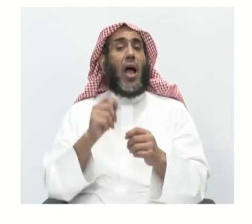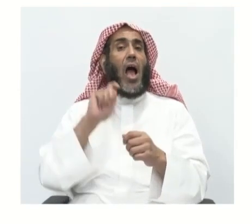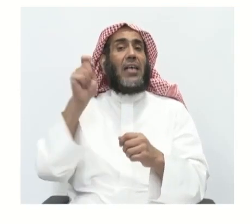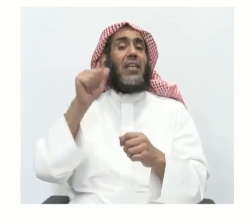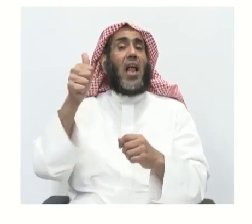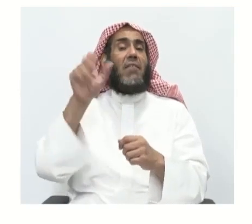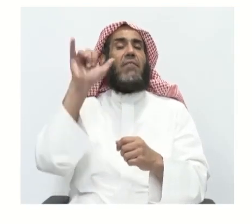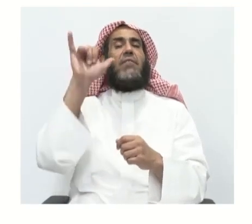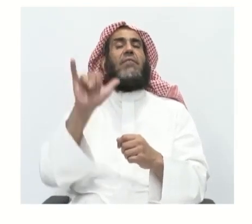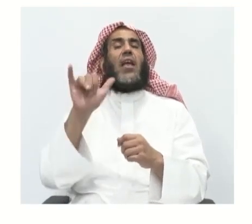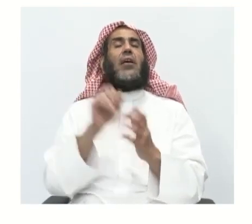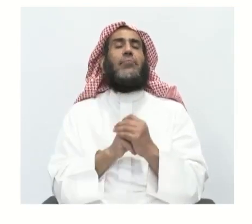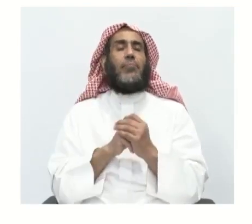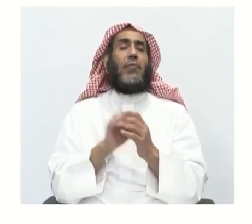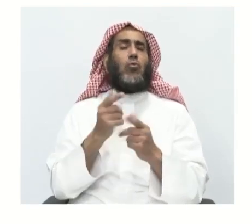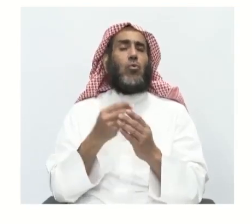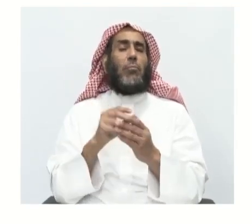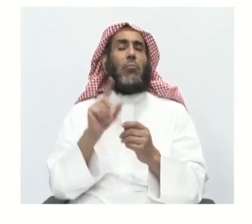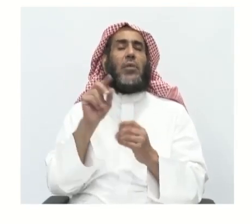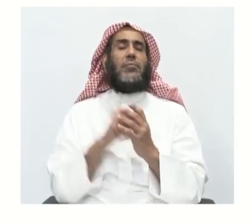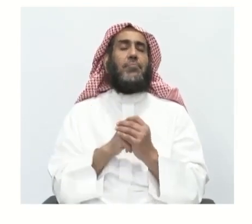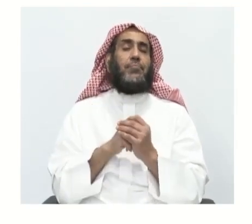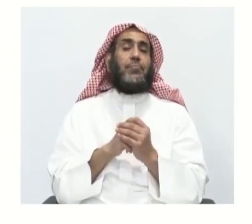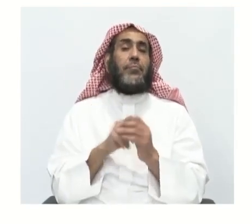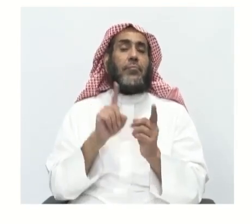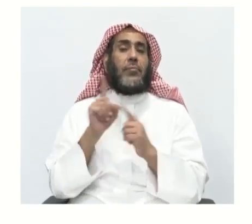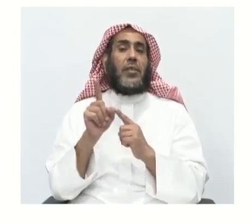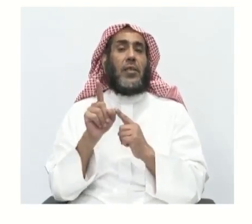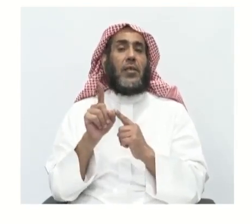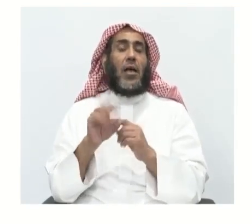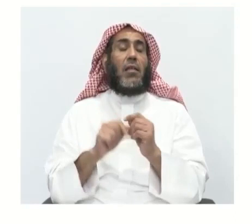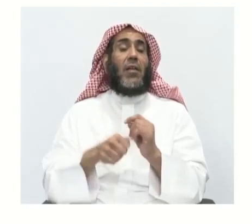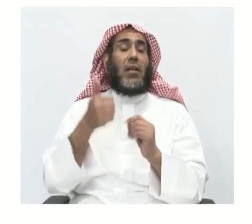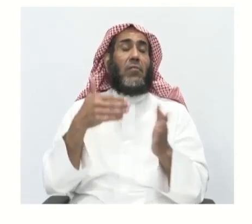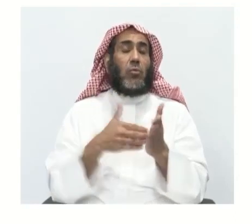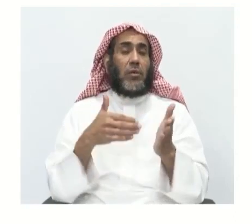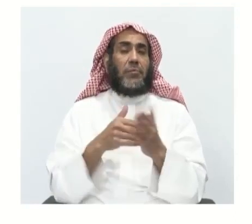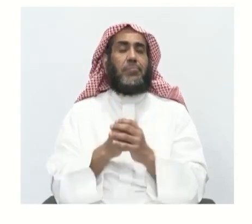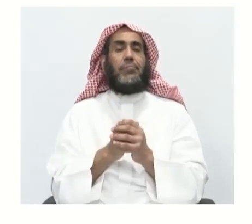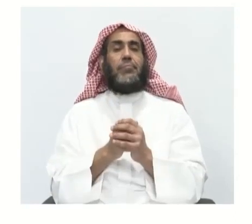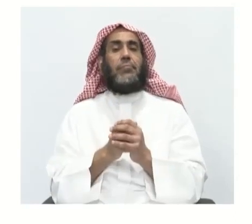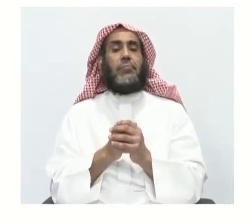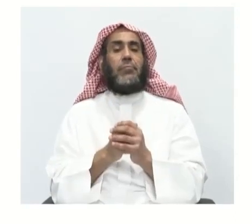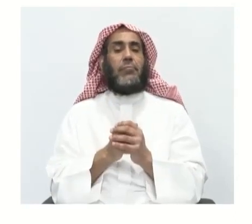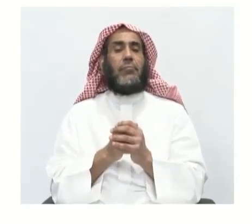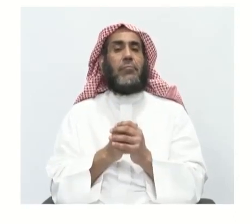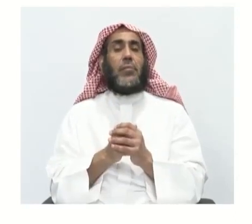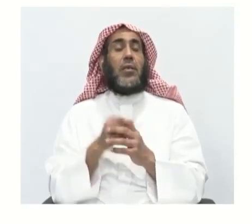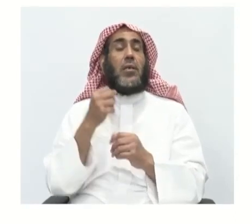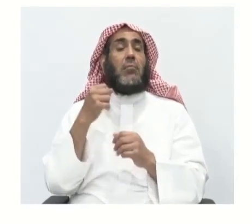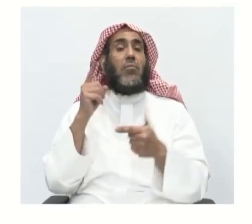الالف ياء ان اصل الالف ياء ممتاز هذا في الالف المتطرفه